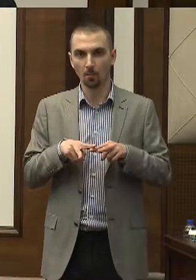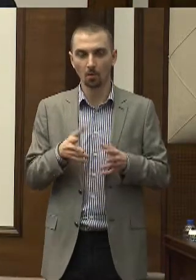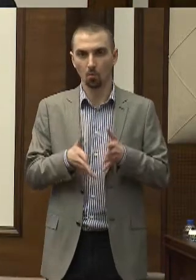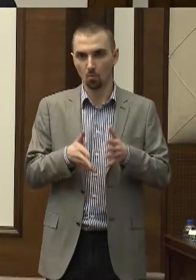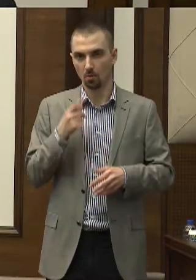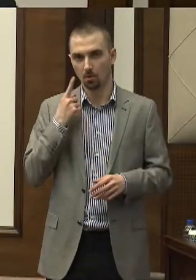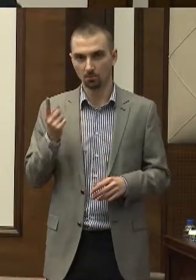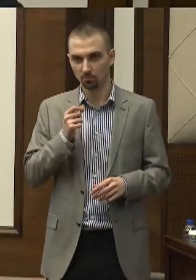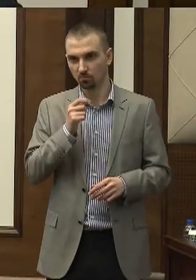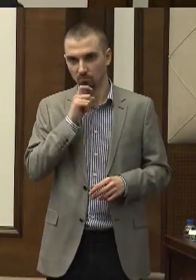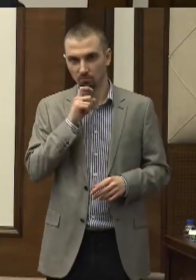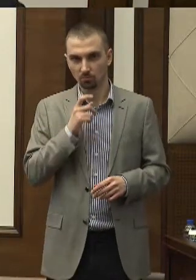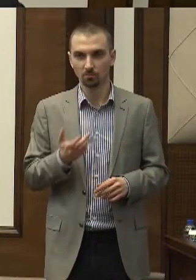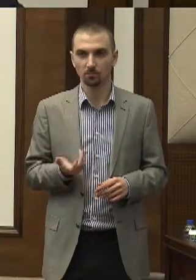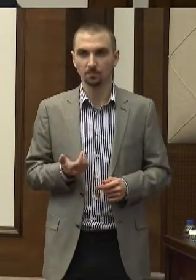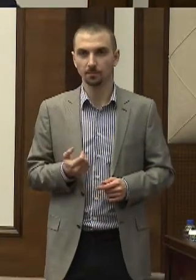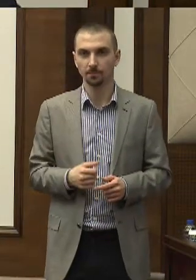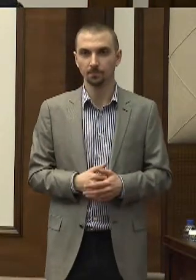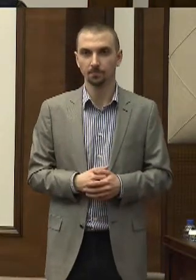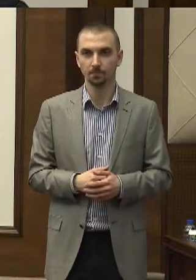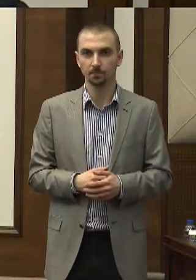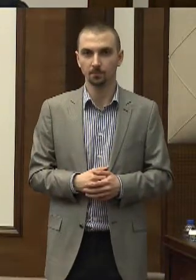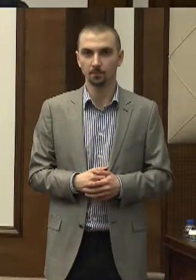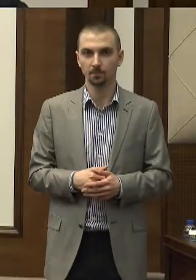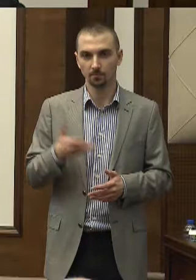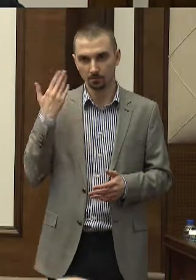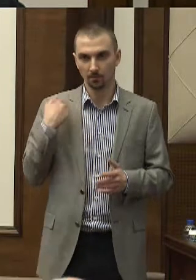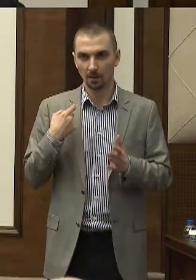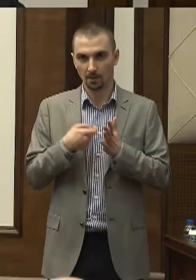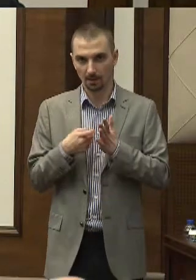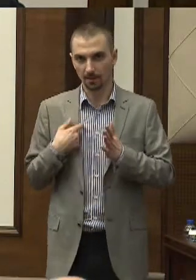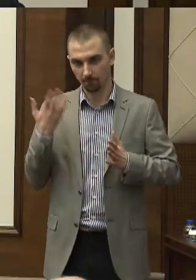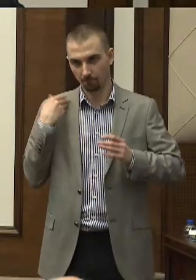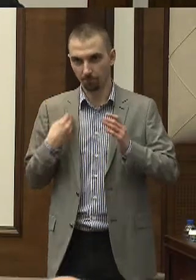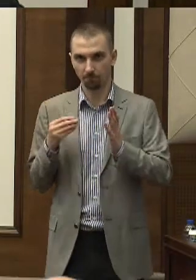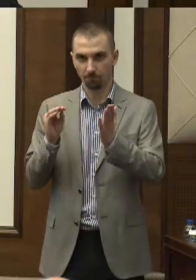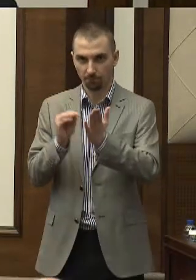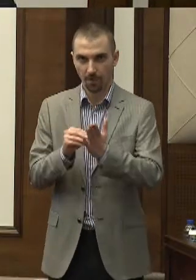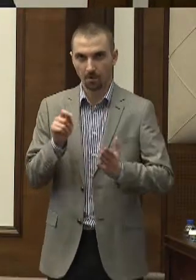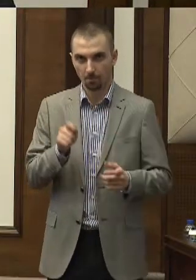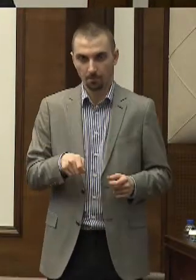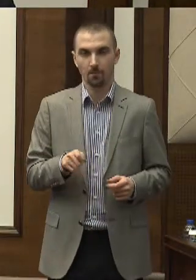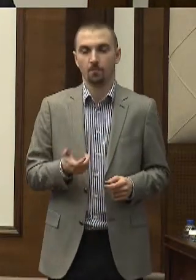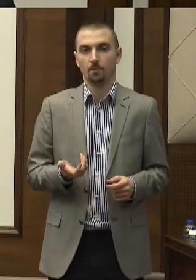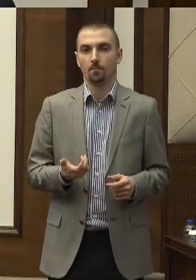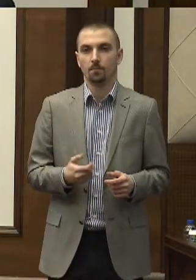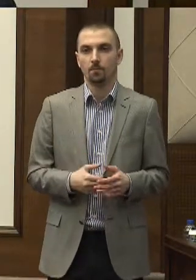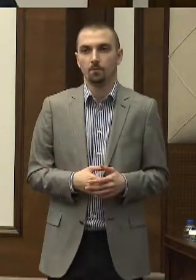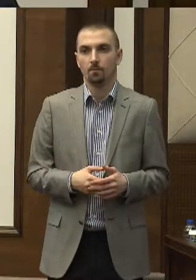yani 1989'da da falan biz vermiştik, ben o bugün gibi hatırlıyorum. Oraya da gitmiş, ne